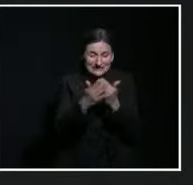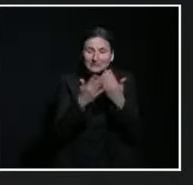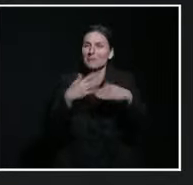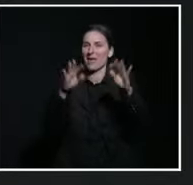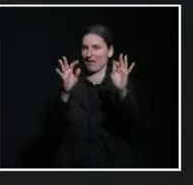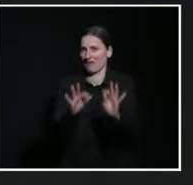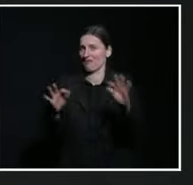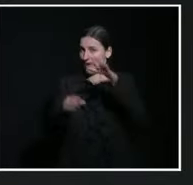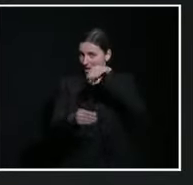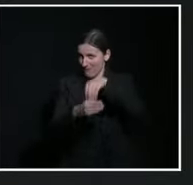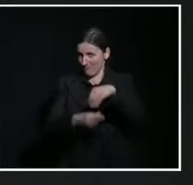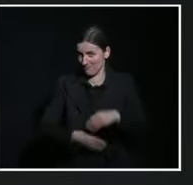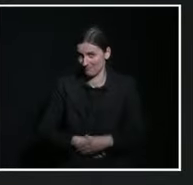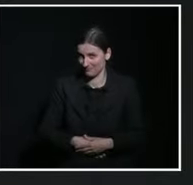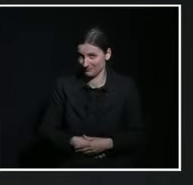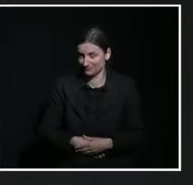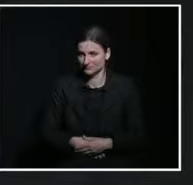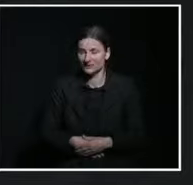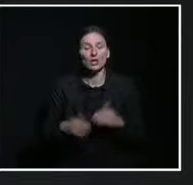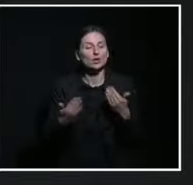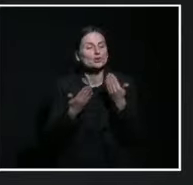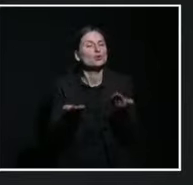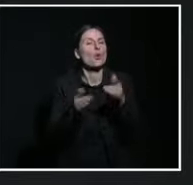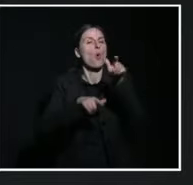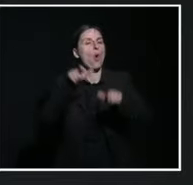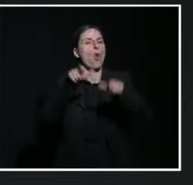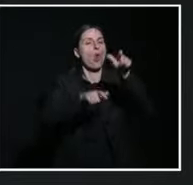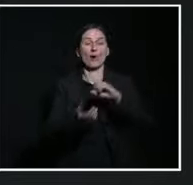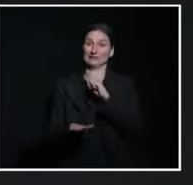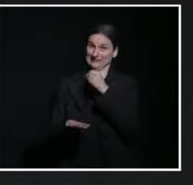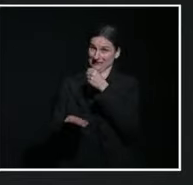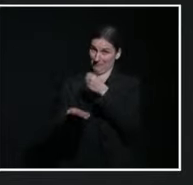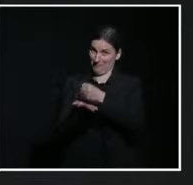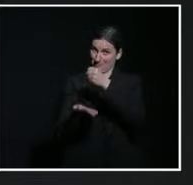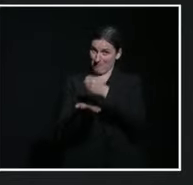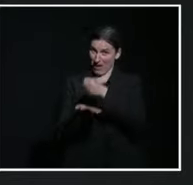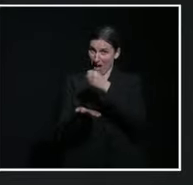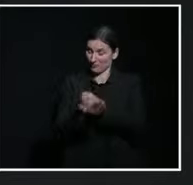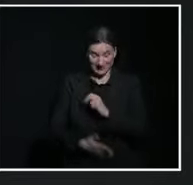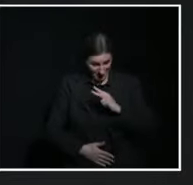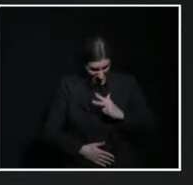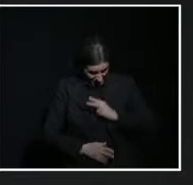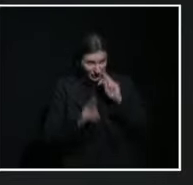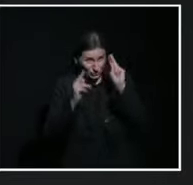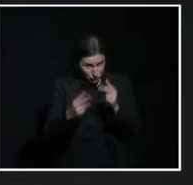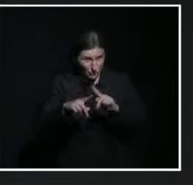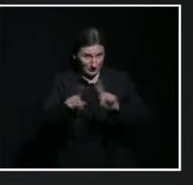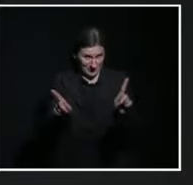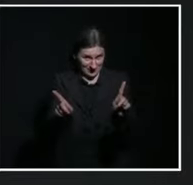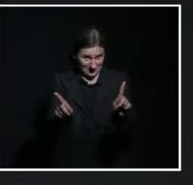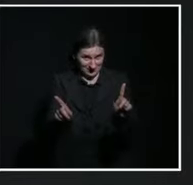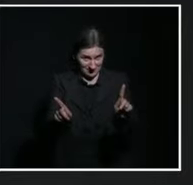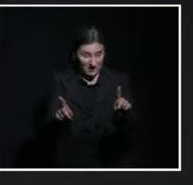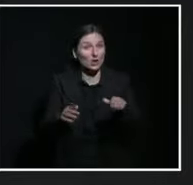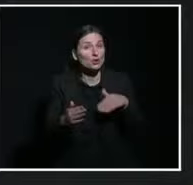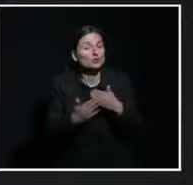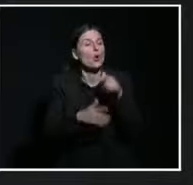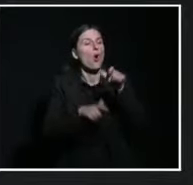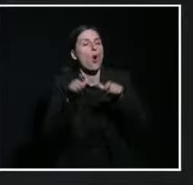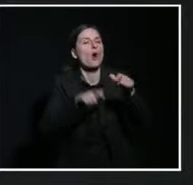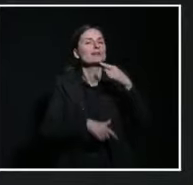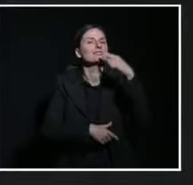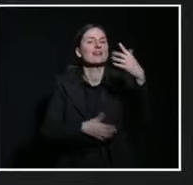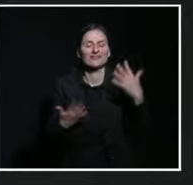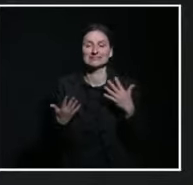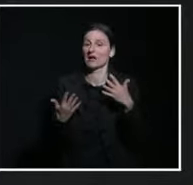Gefährlicheres. Sie behaupten, entgegen der Tatsachen, unser Land befände sich